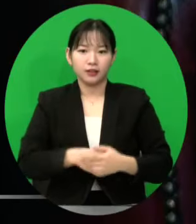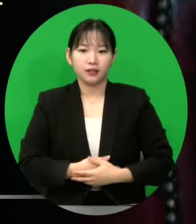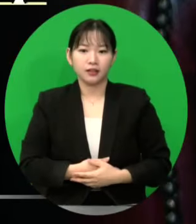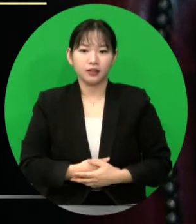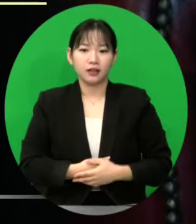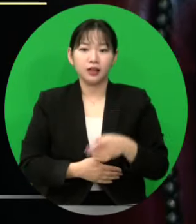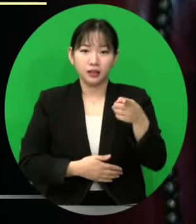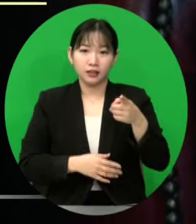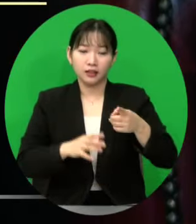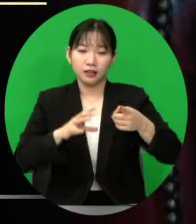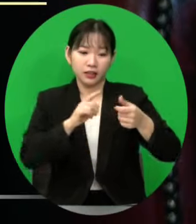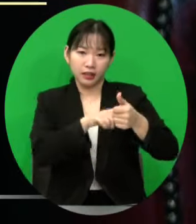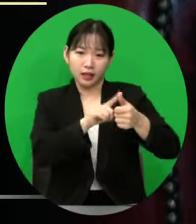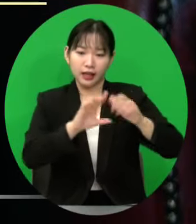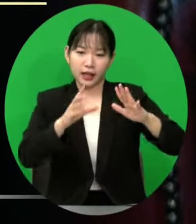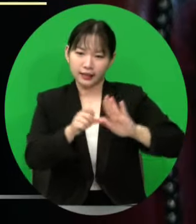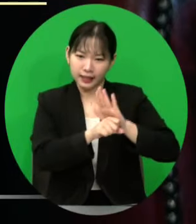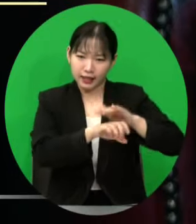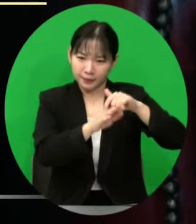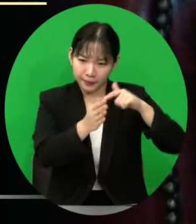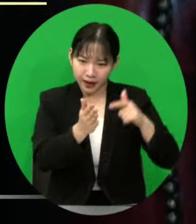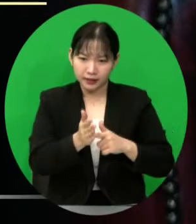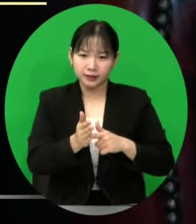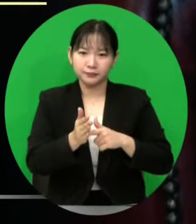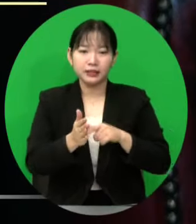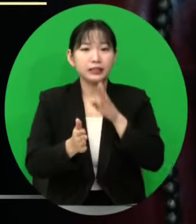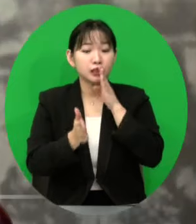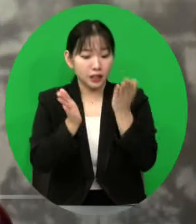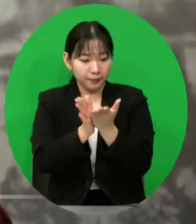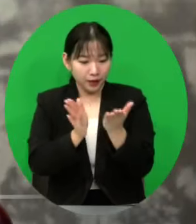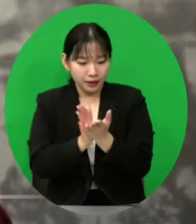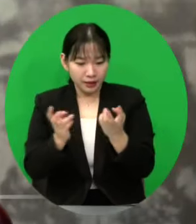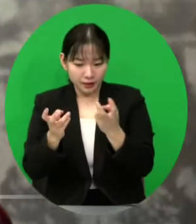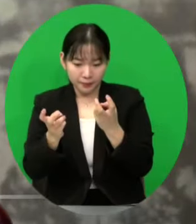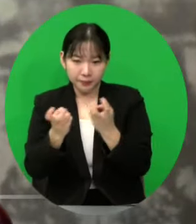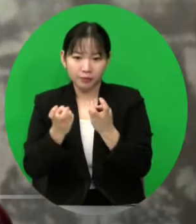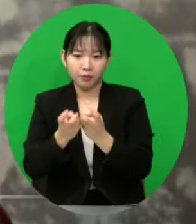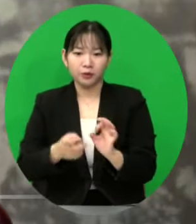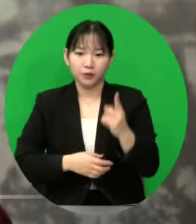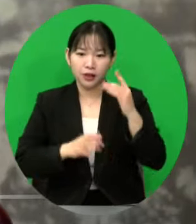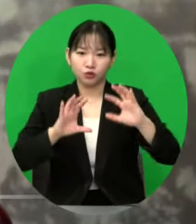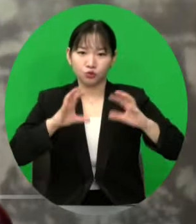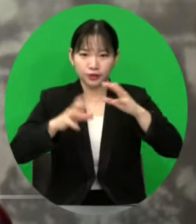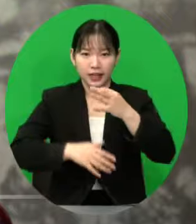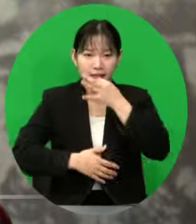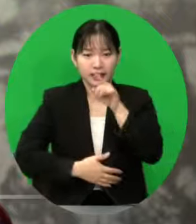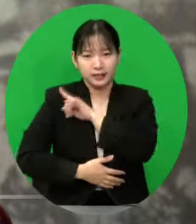He took that, I would say, patriotic and pragmatic approach of doing what he thought was in the best